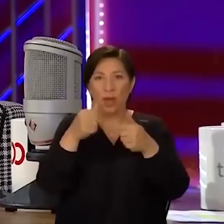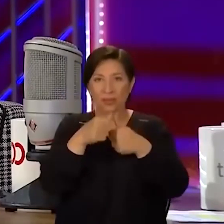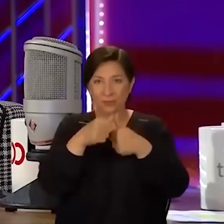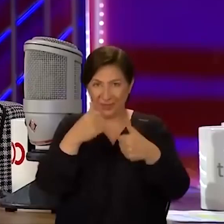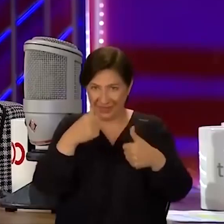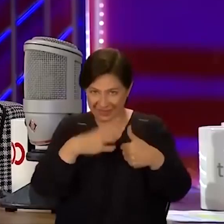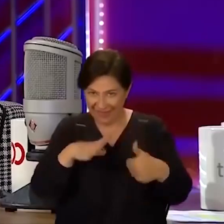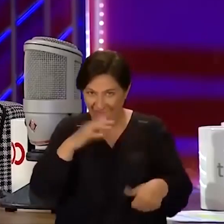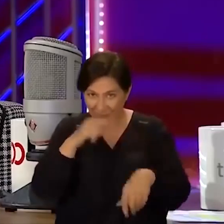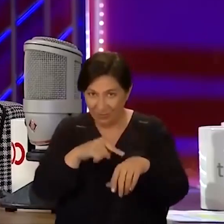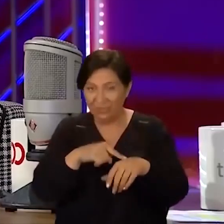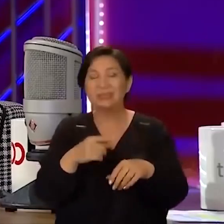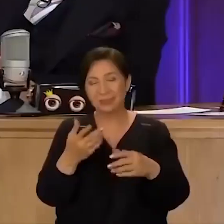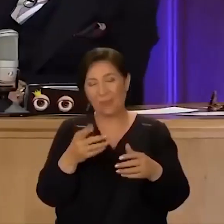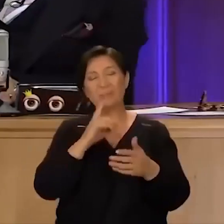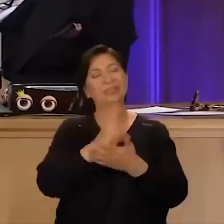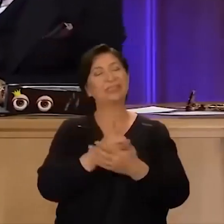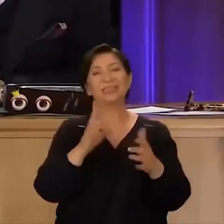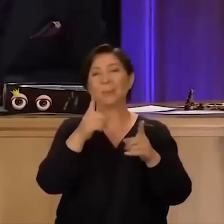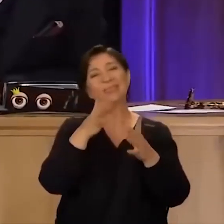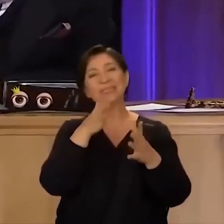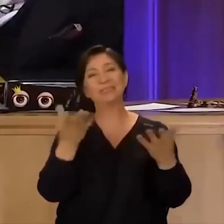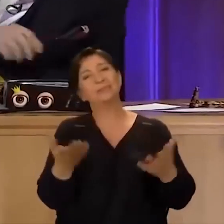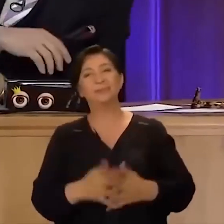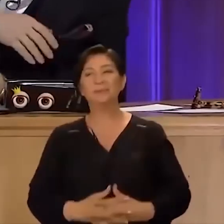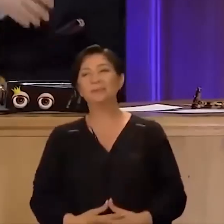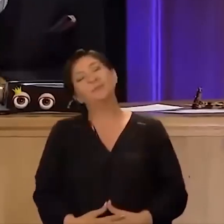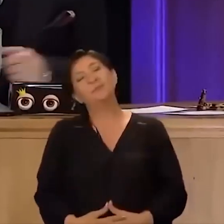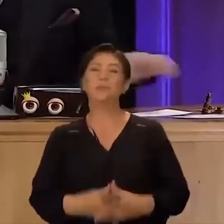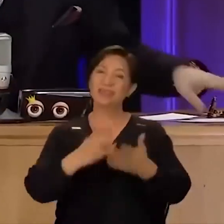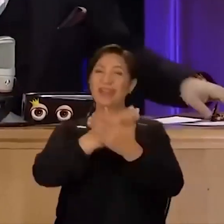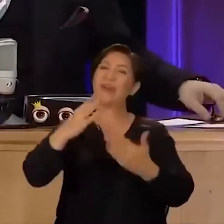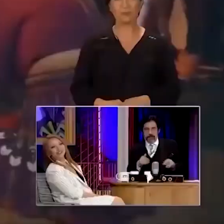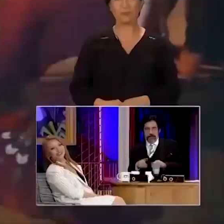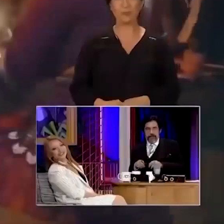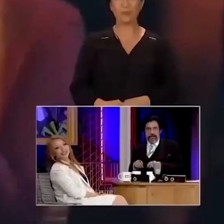evlenmek istediğine emin Evet sen bilirsin ya